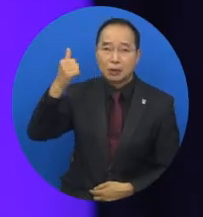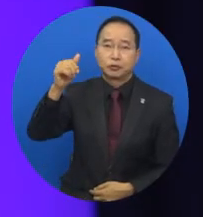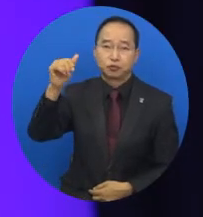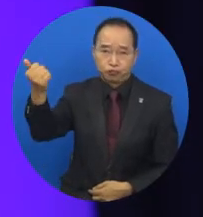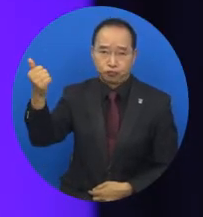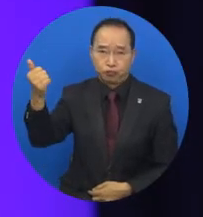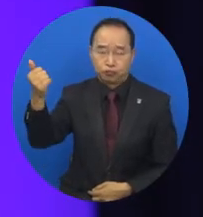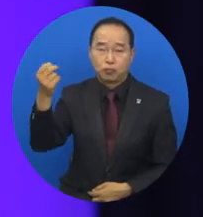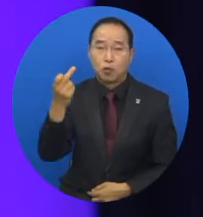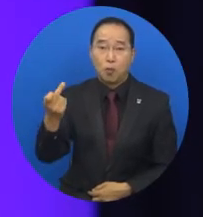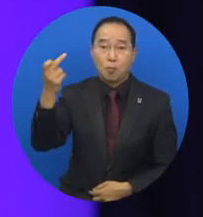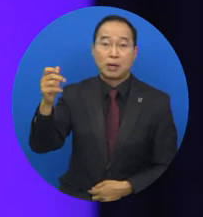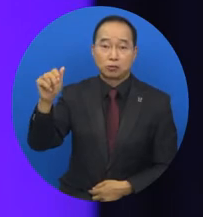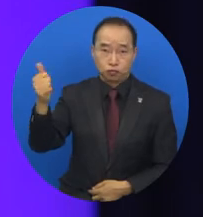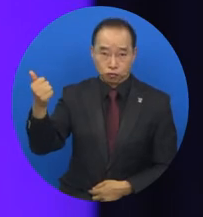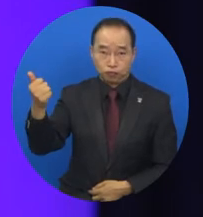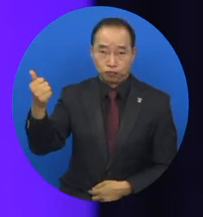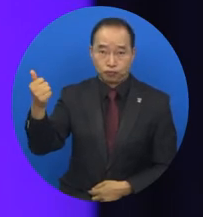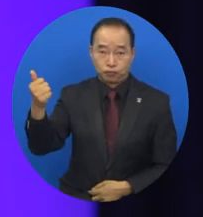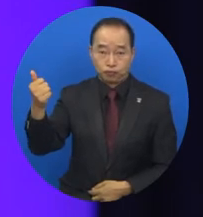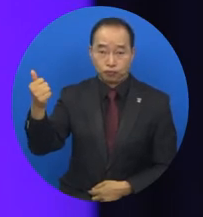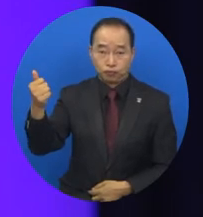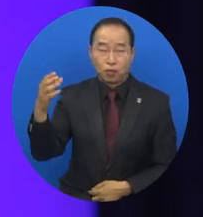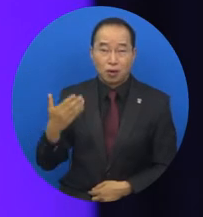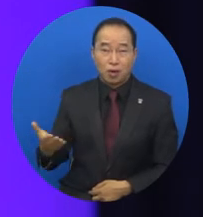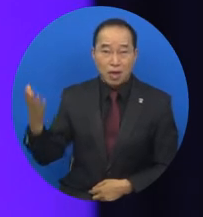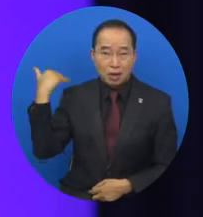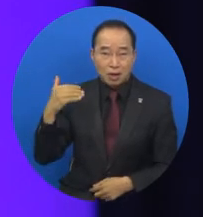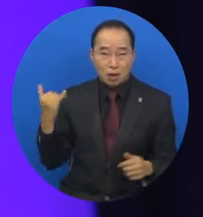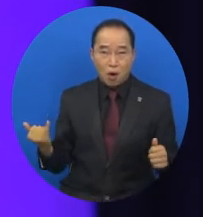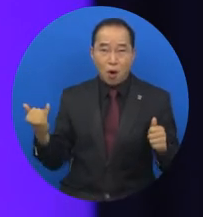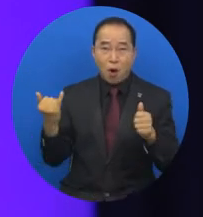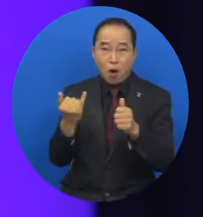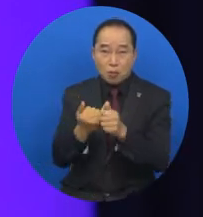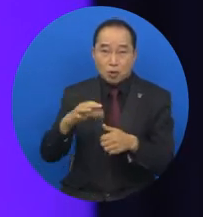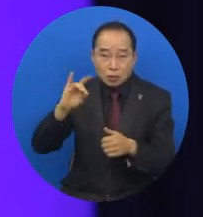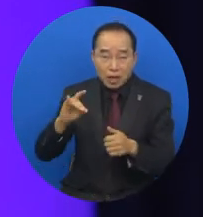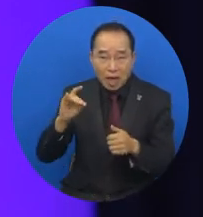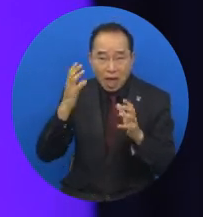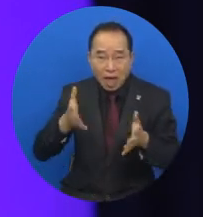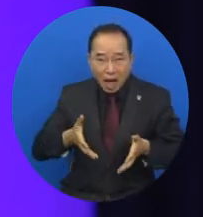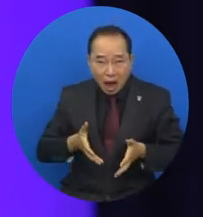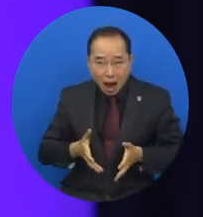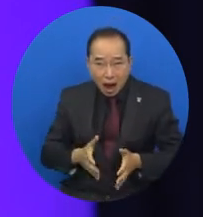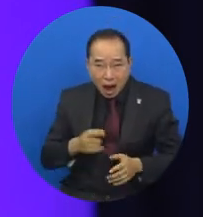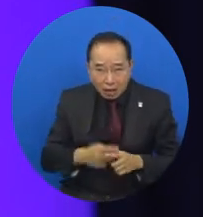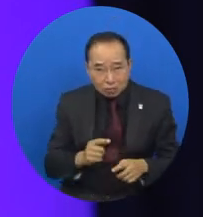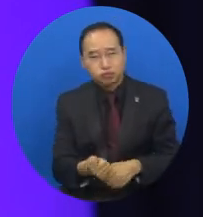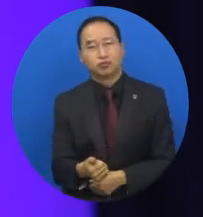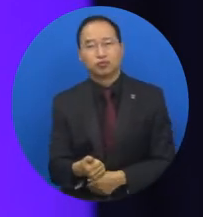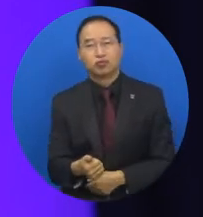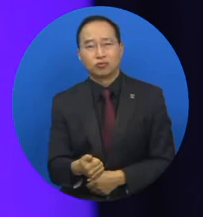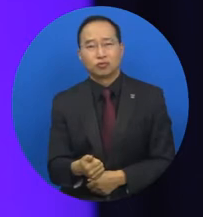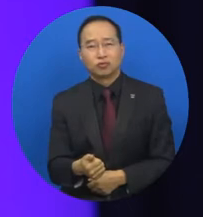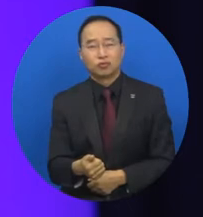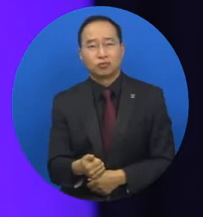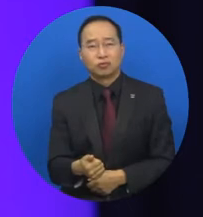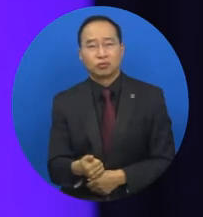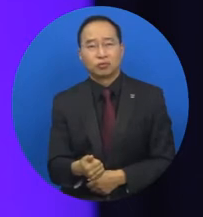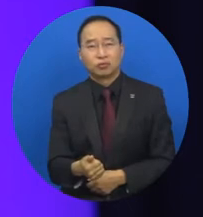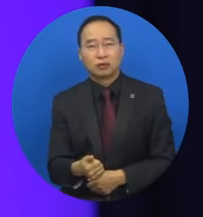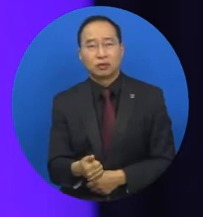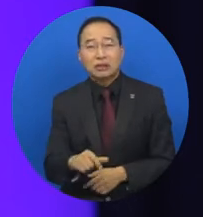아버지의 죽음과 오빠의 죽음 그리고 심지어는 제가 결혼 초기에 유산아 있던